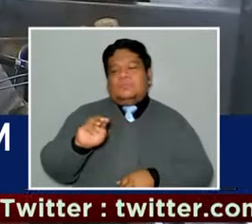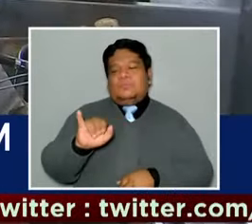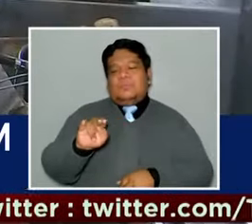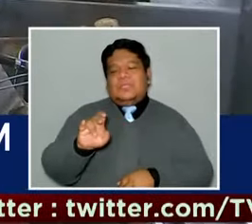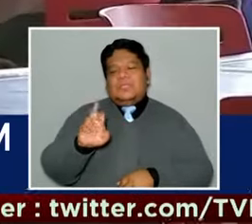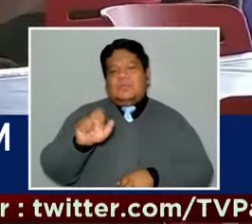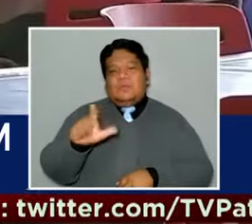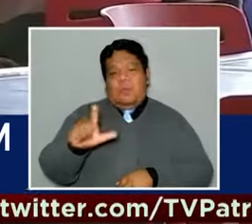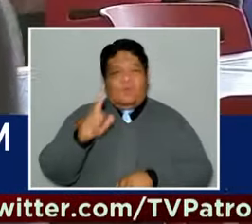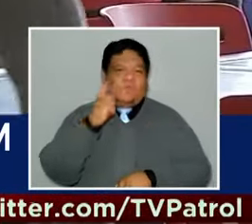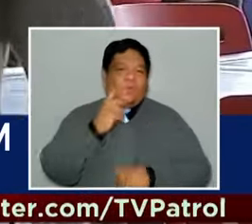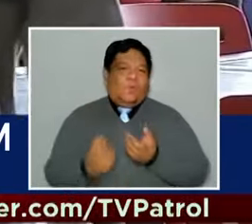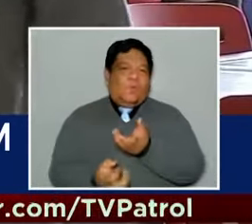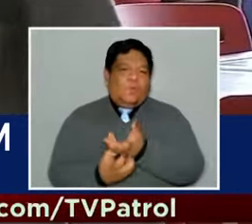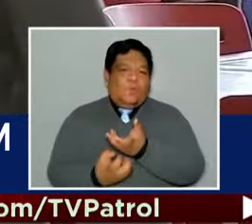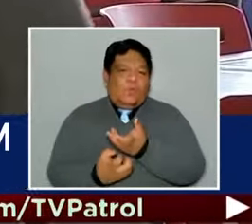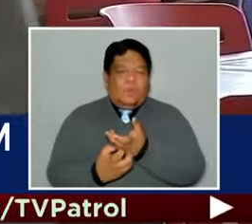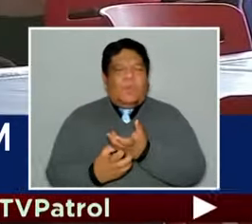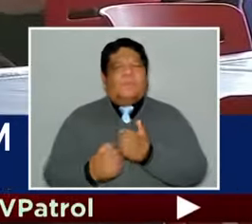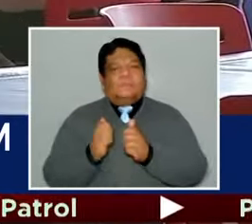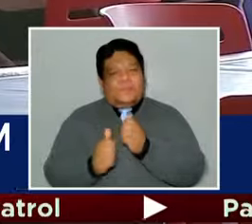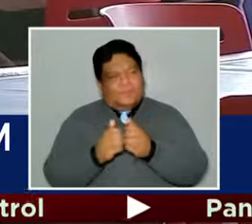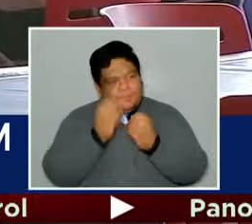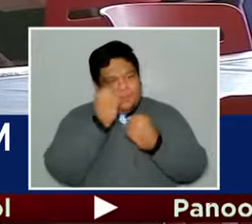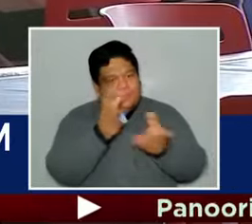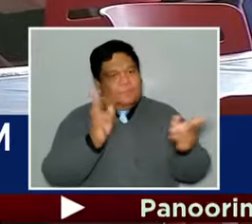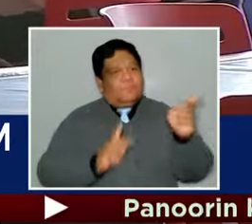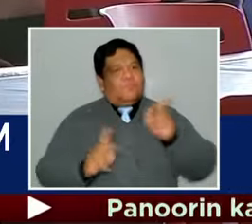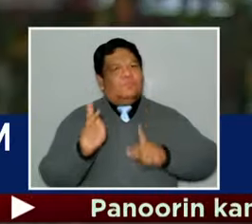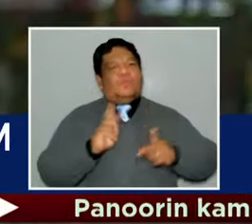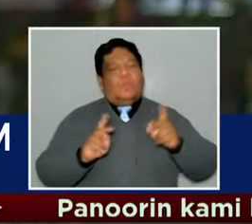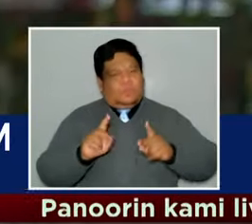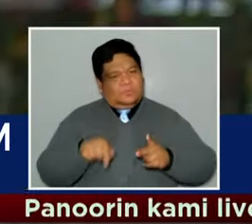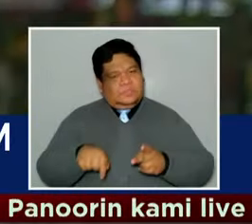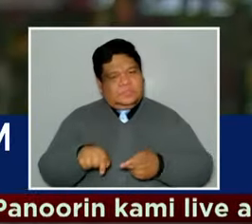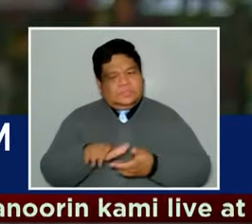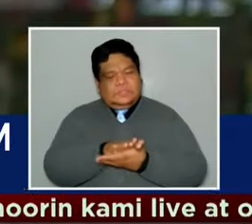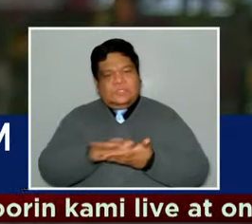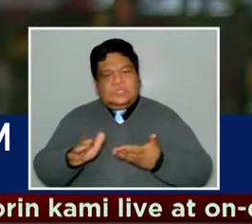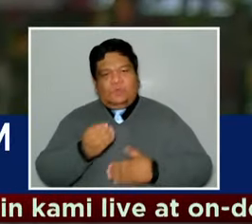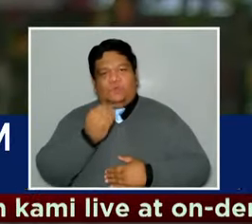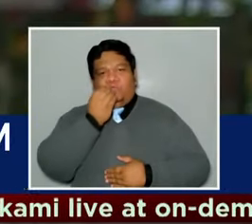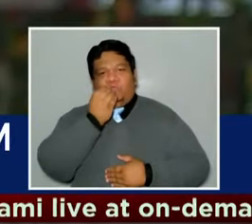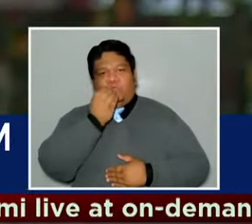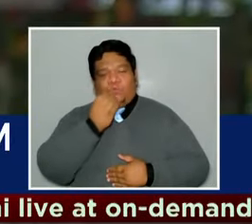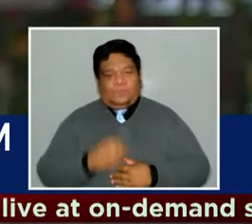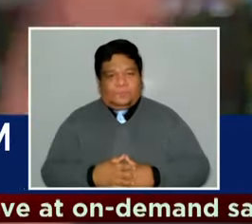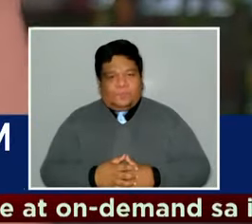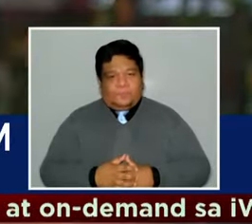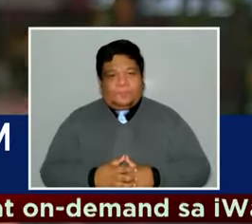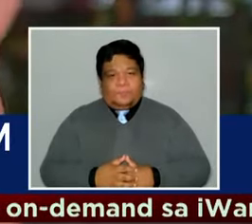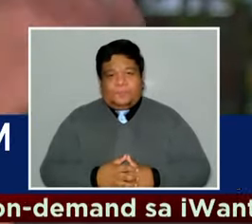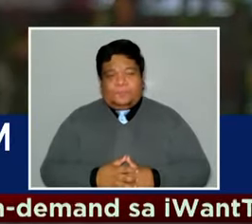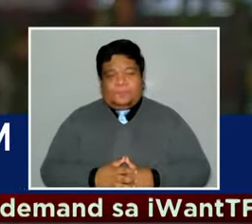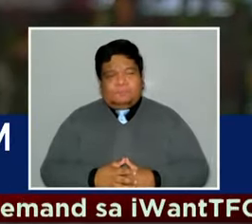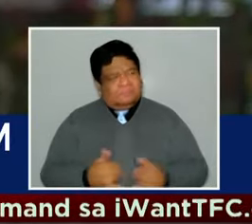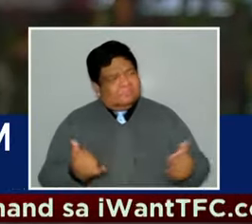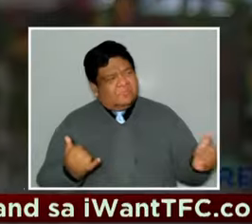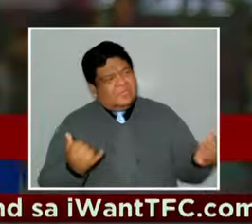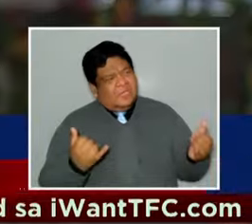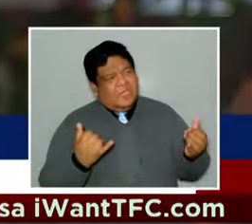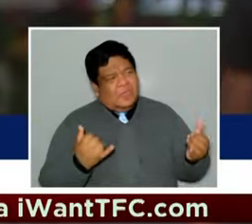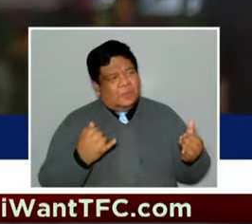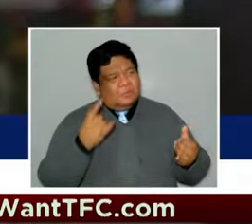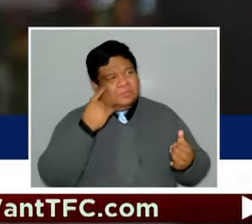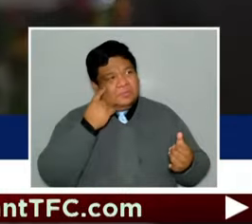para ipaalam sa mga customer na malinis ang mga inihahain nila. Ngayon siguro medyo bumaba ng 10%